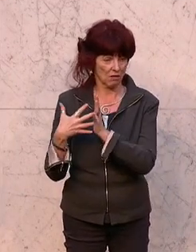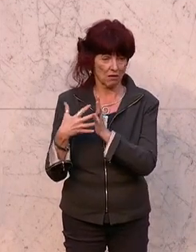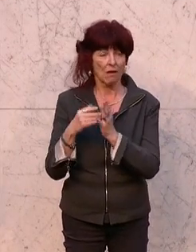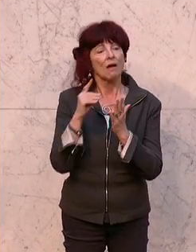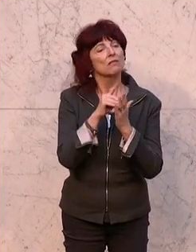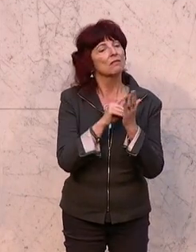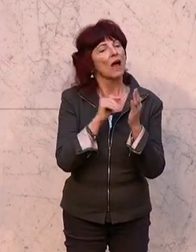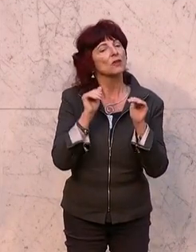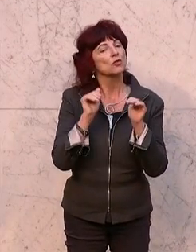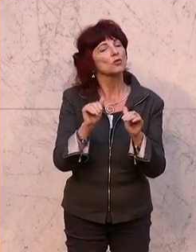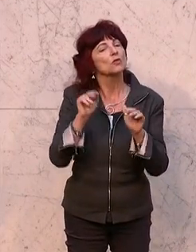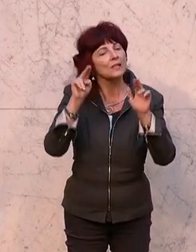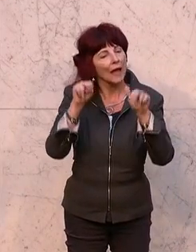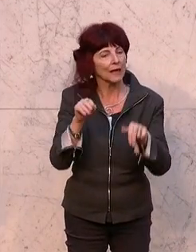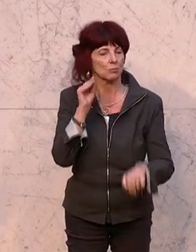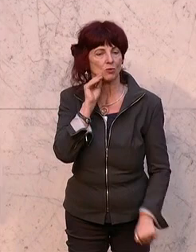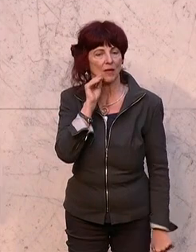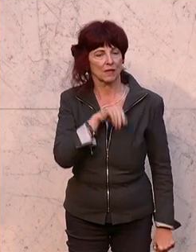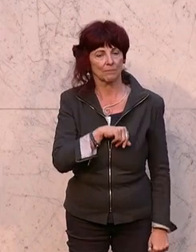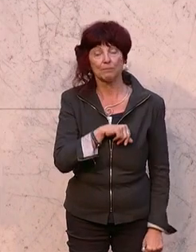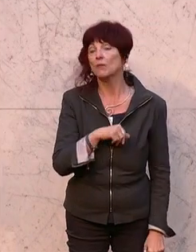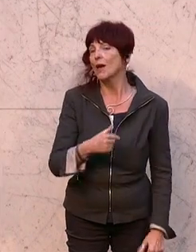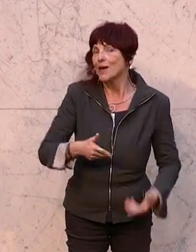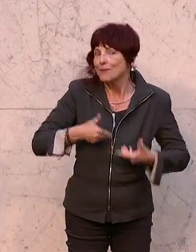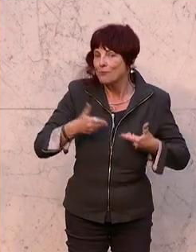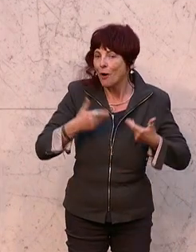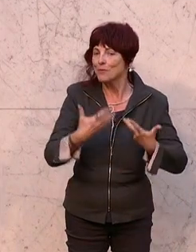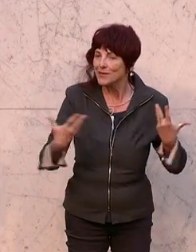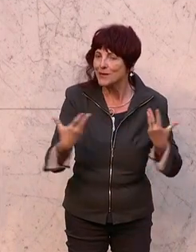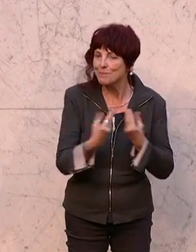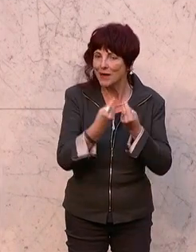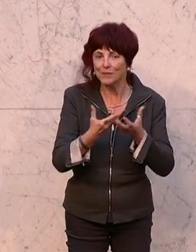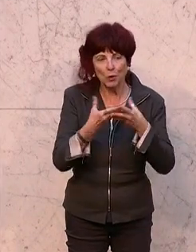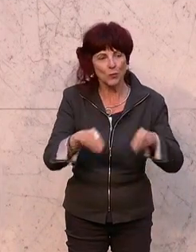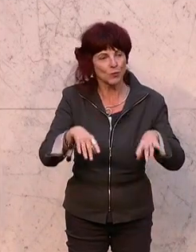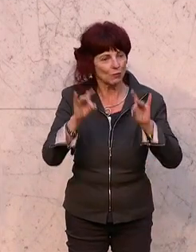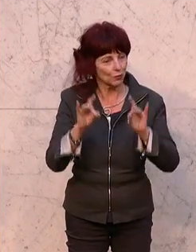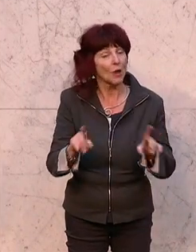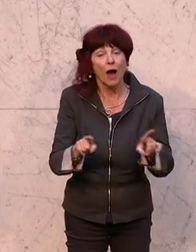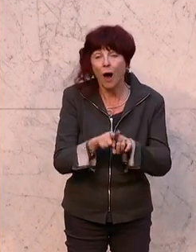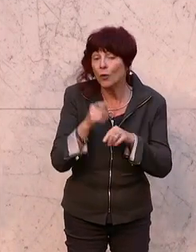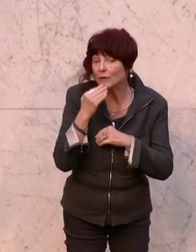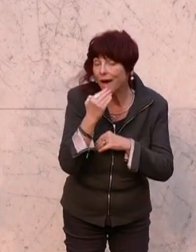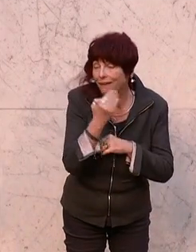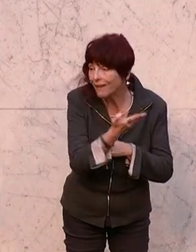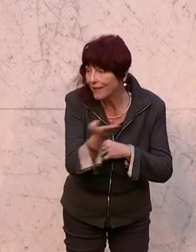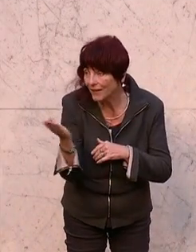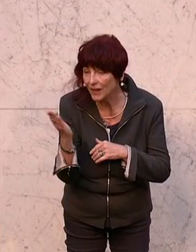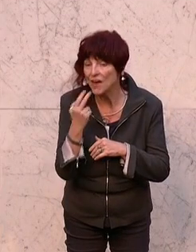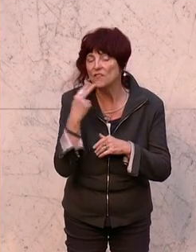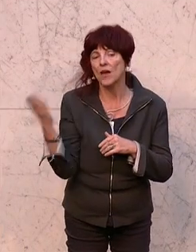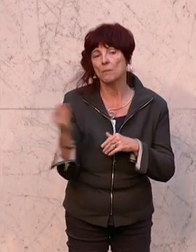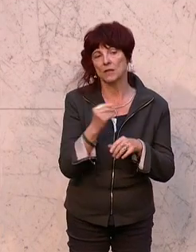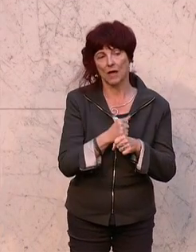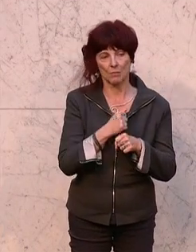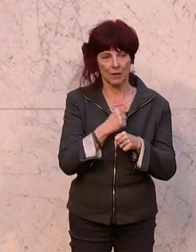datenschutzrechtlichen Beschwerden. Ich freue mich, dass wir das hier gemeinsam so hinbekommen haben. Danke auch von meiner Seite an alle, die daran mitgearbeitet haben, in den Clubs